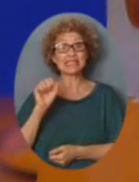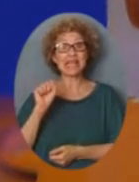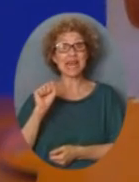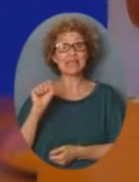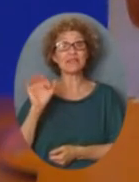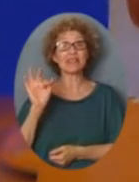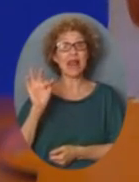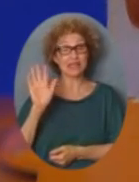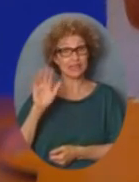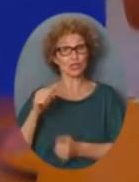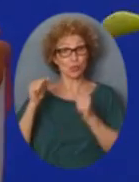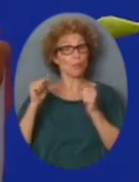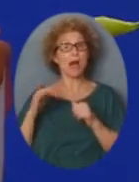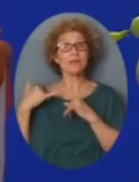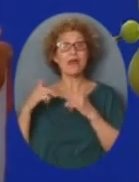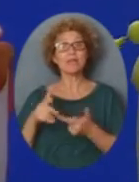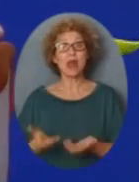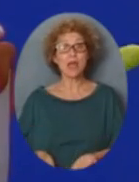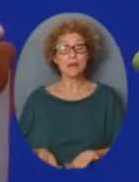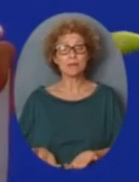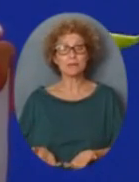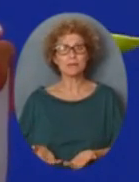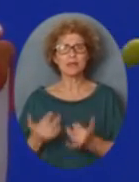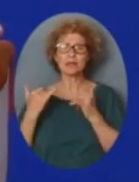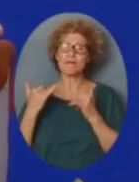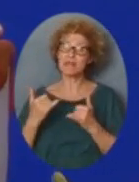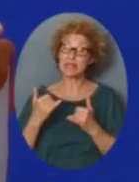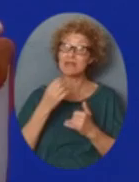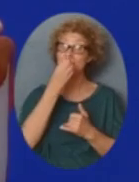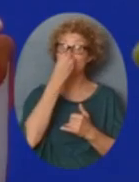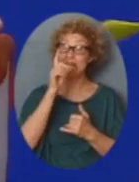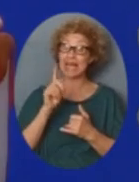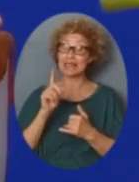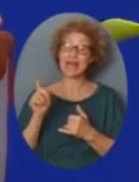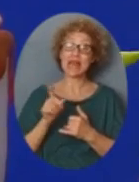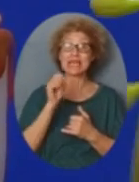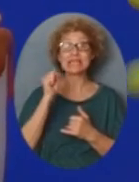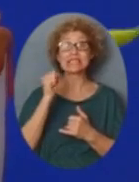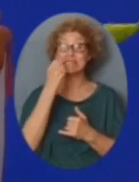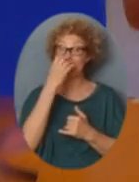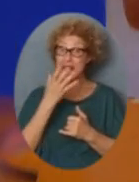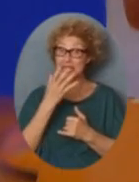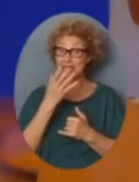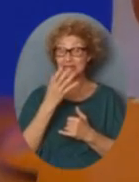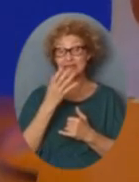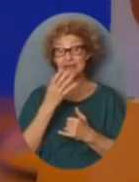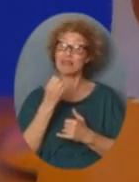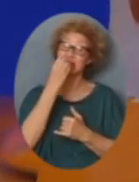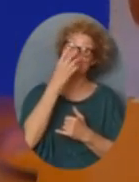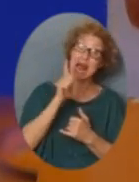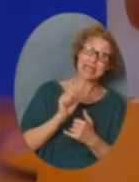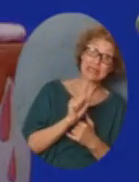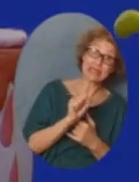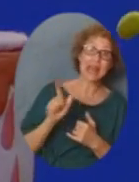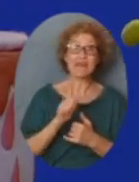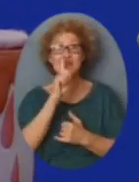הולדת. מה אני אביא להן? תביאי ורד לסיגלית, וסיגלית לוורד. ומה אני אביא